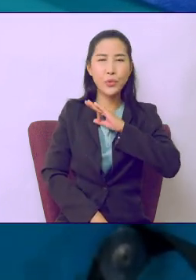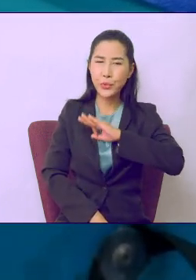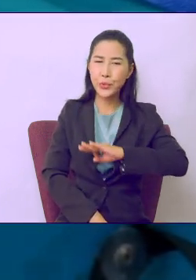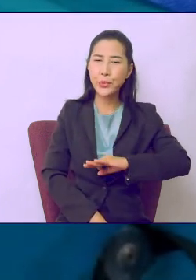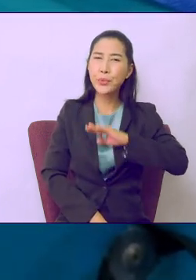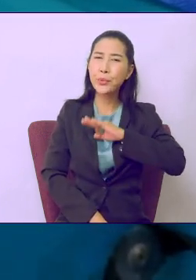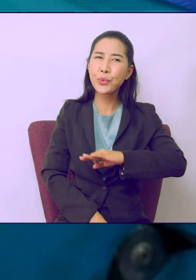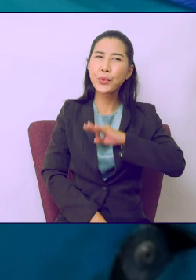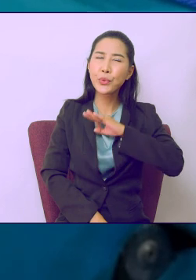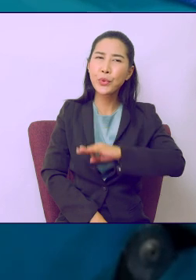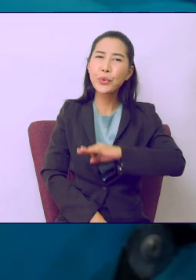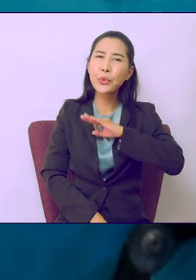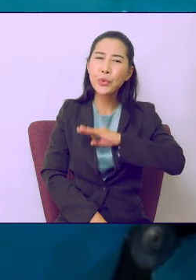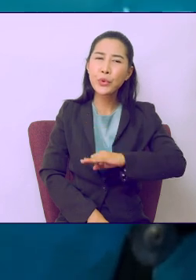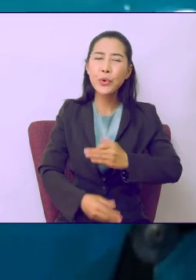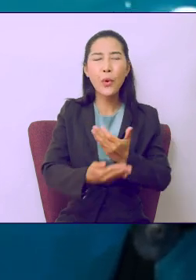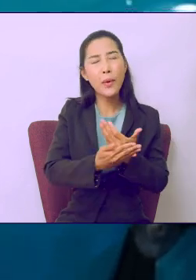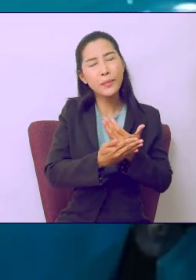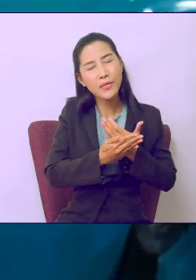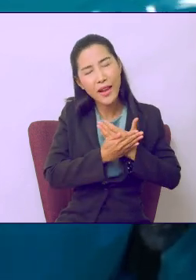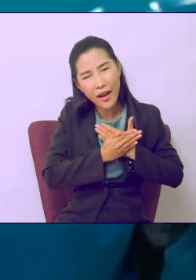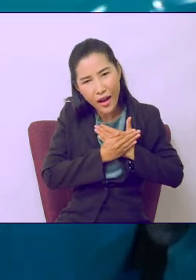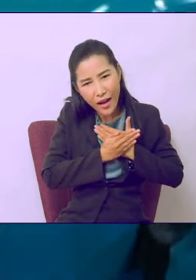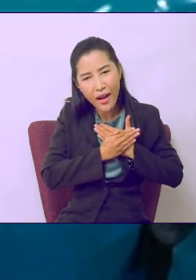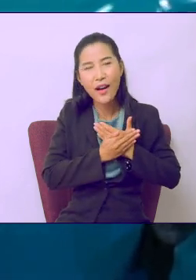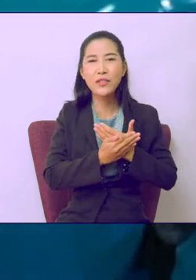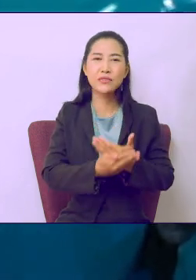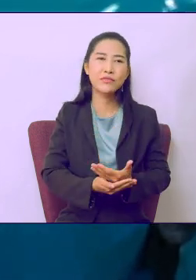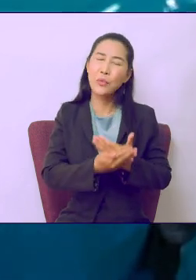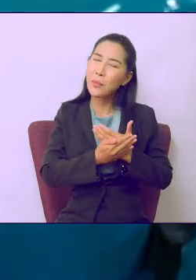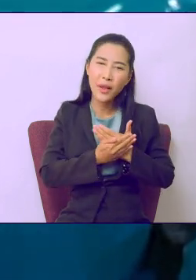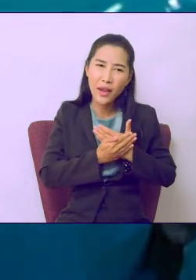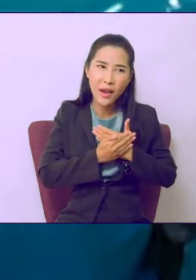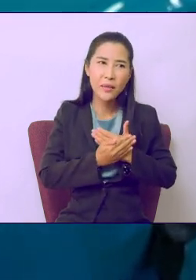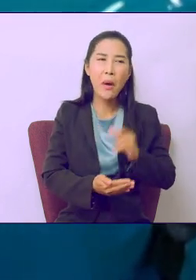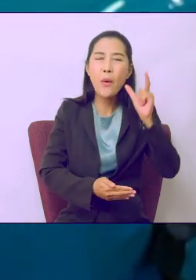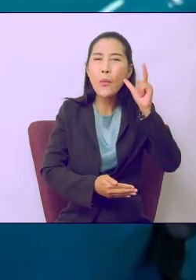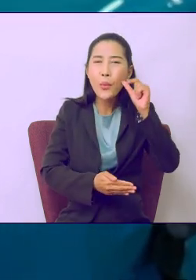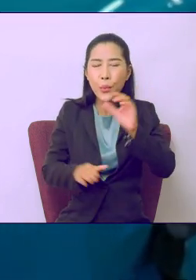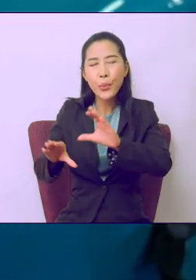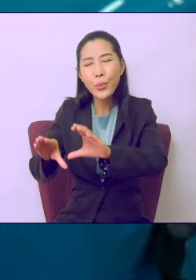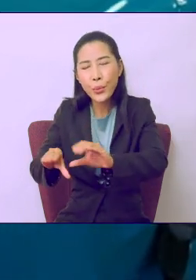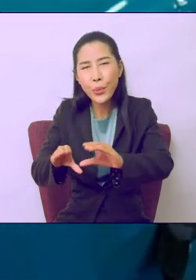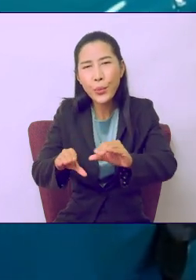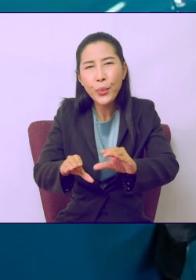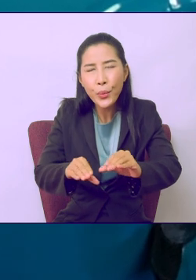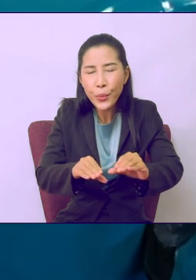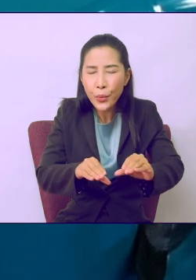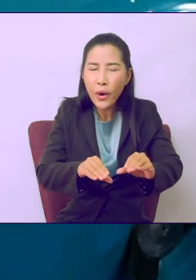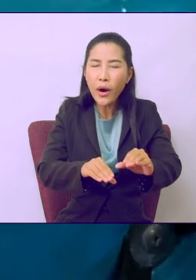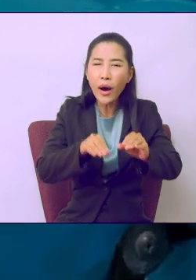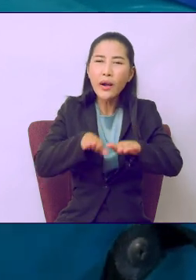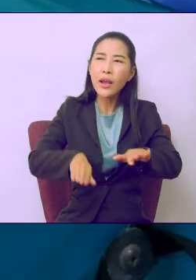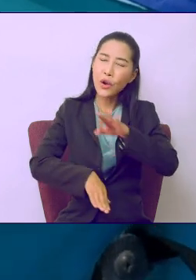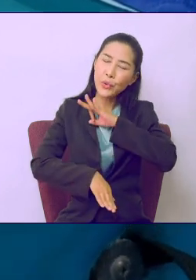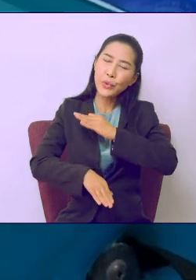สารอะไรล่ะเป็นสารแห่งความรักเมื่อกี้ผมึงใช้คำว่าความรักเสมอเพราะว่าคุณส่งความรักไปเขาได้ความรักจากเราแล้วข้างใน